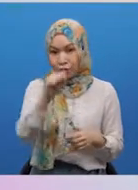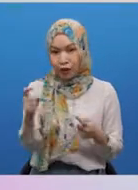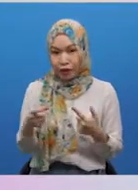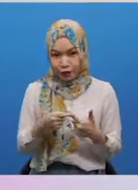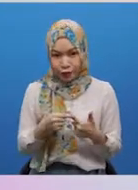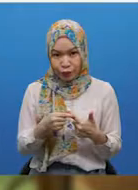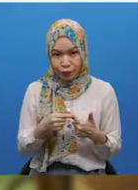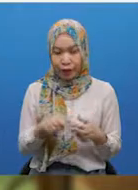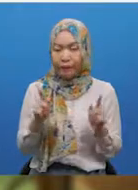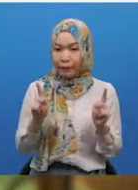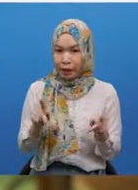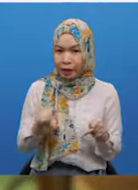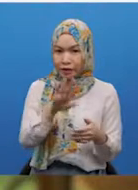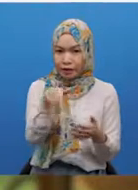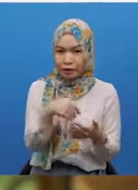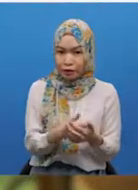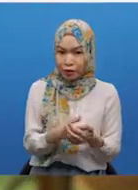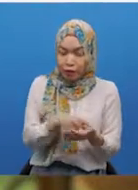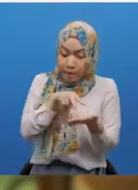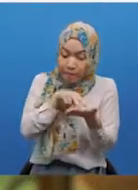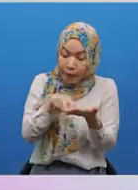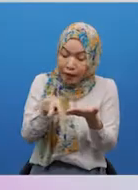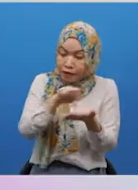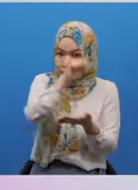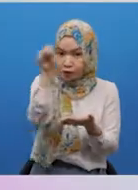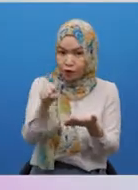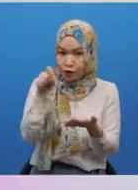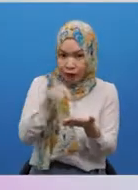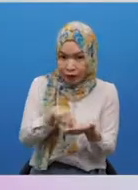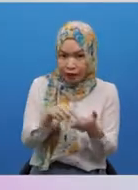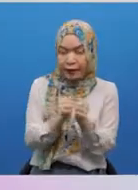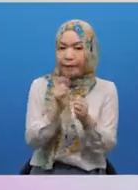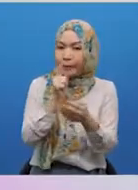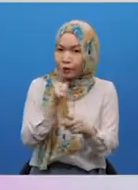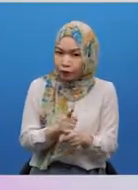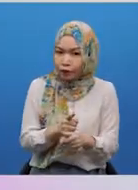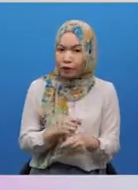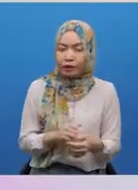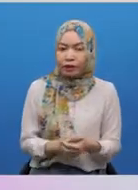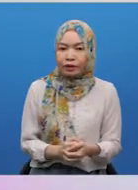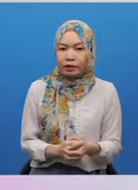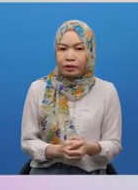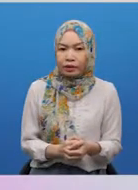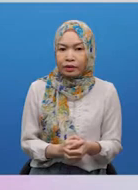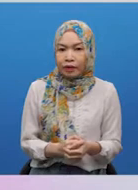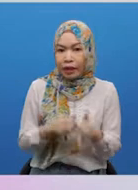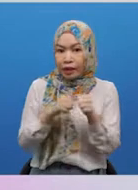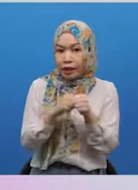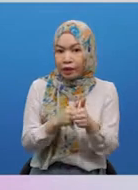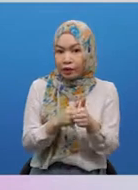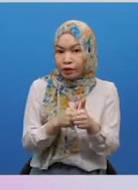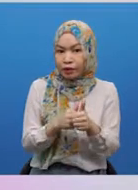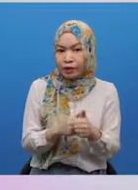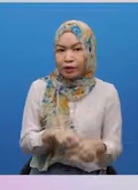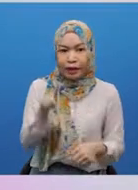Soalan 2. Pelajar sekalian, baca soalan berikut. Berdasarkan contoh dalam